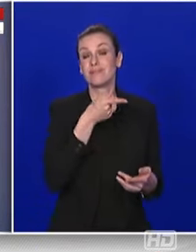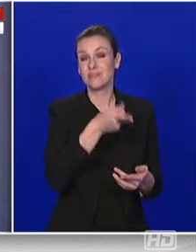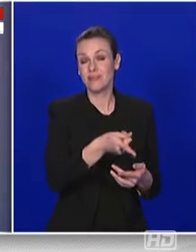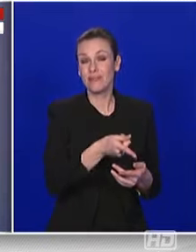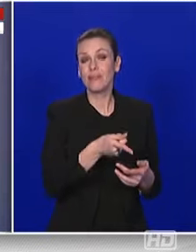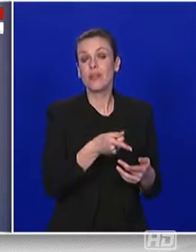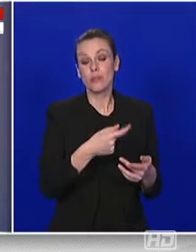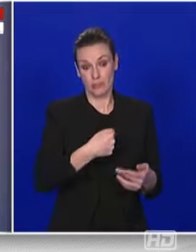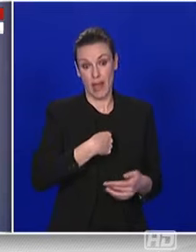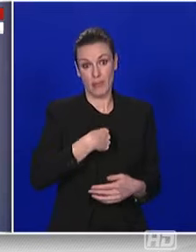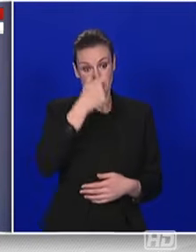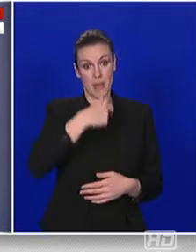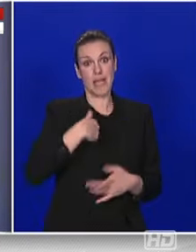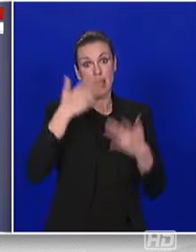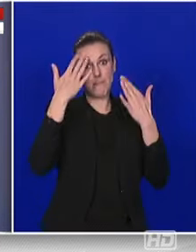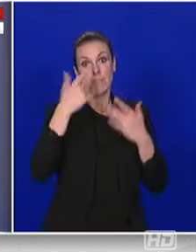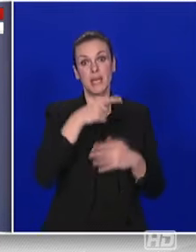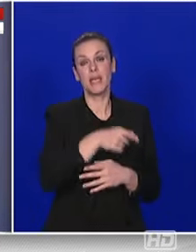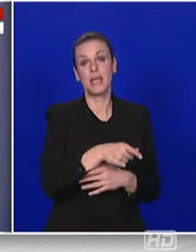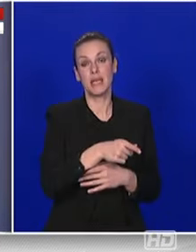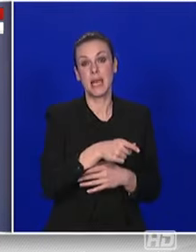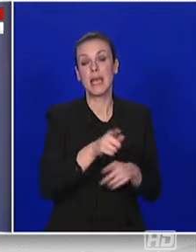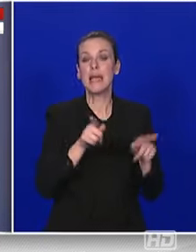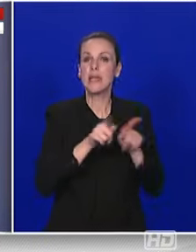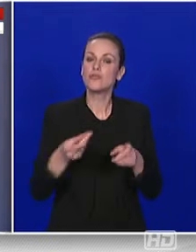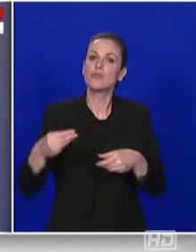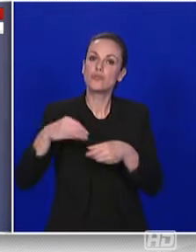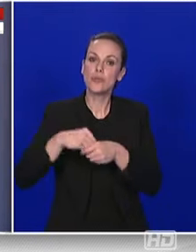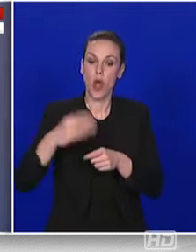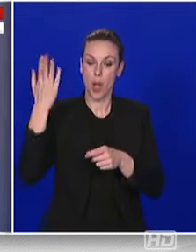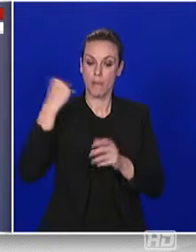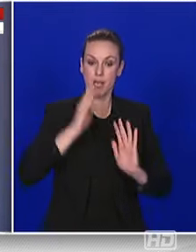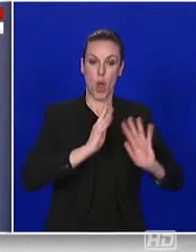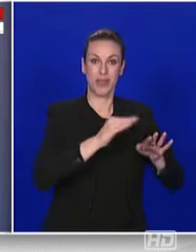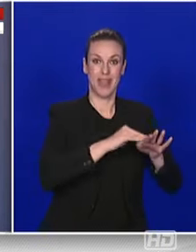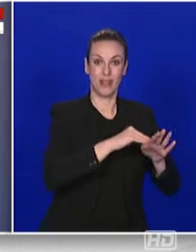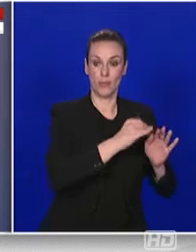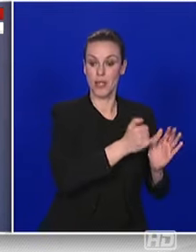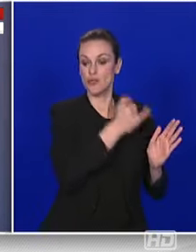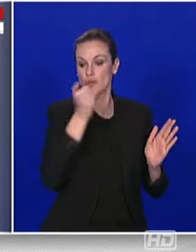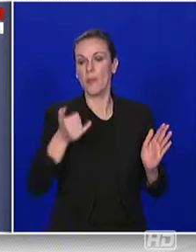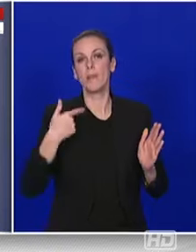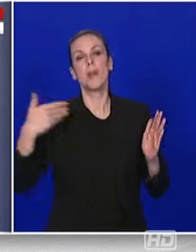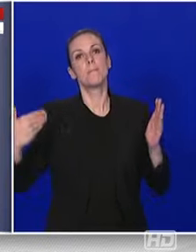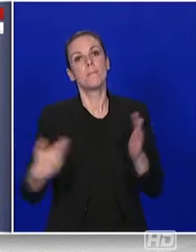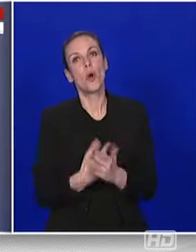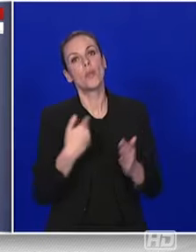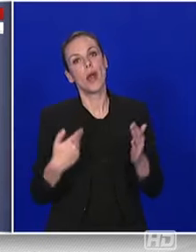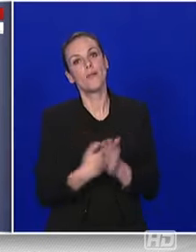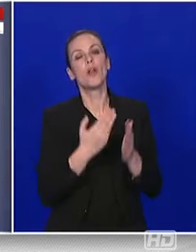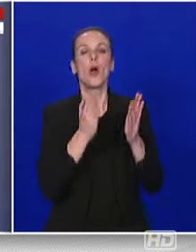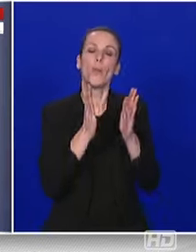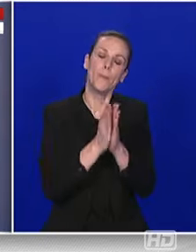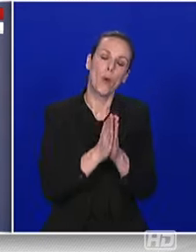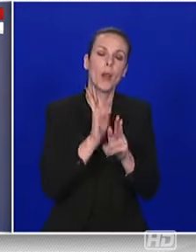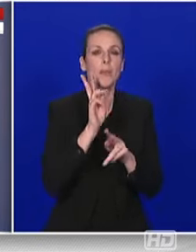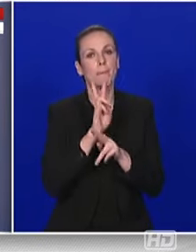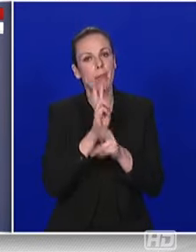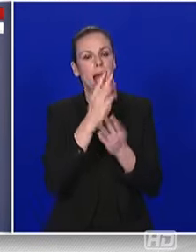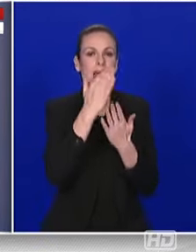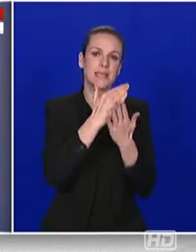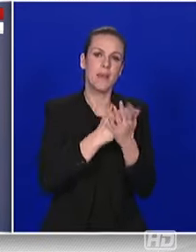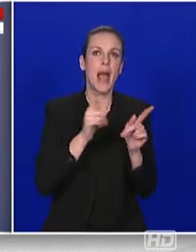mene zabrinjava, uz to ako uzmemo u obzir da od 9. mjeseca mi ponavljamo ovu pjesmicu molim vas pridržavajte se mjera